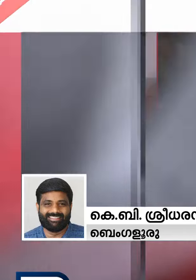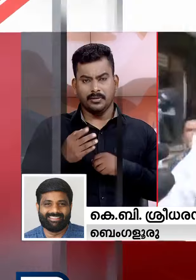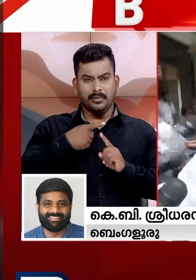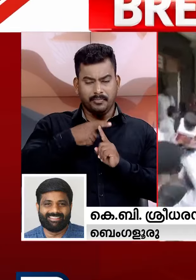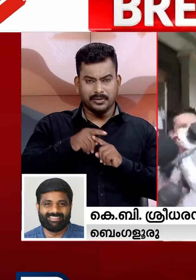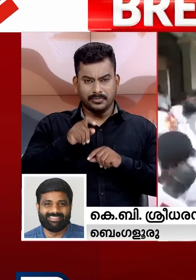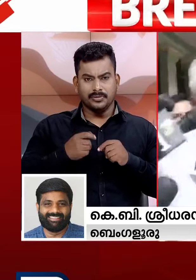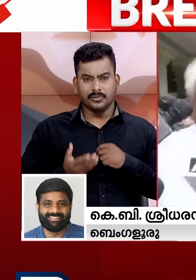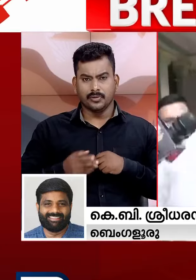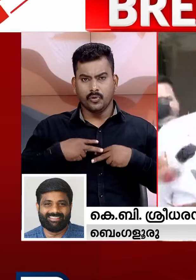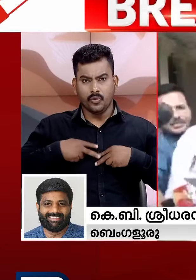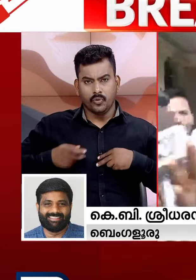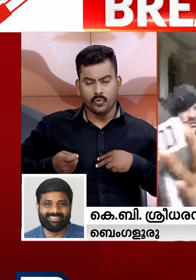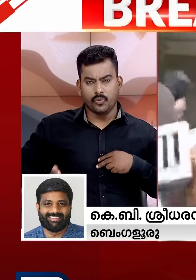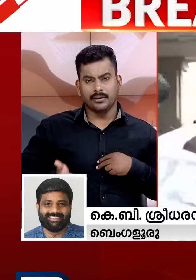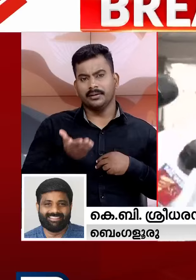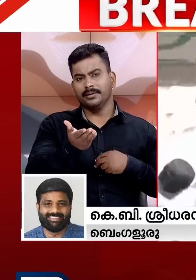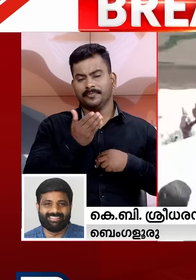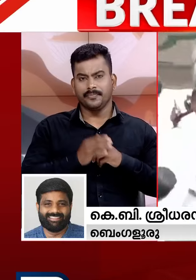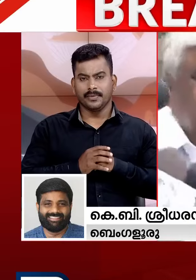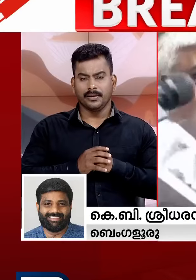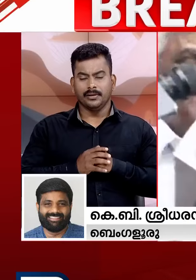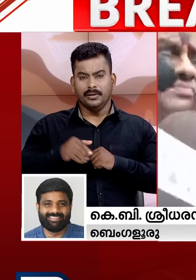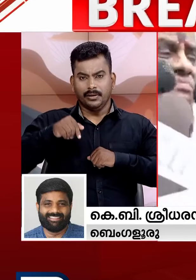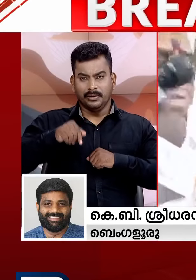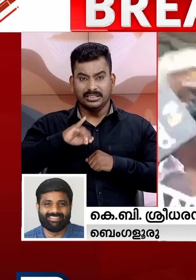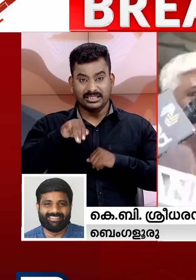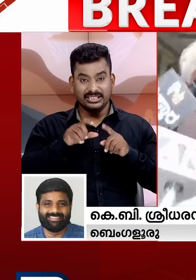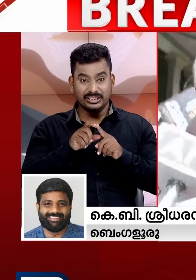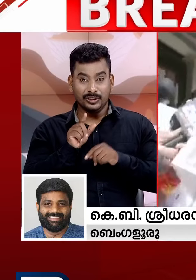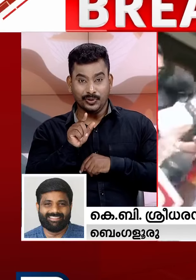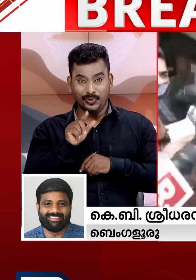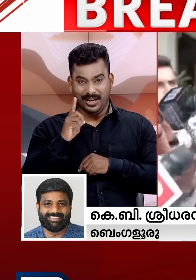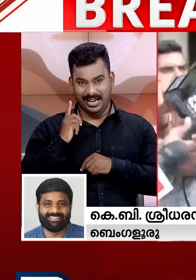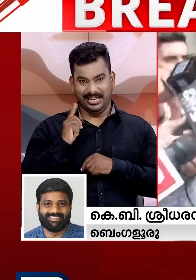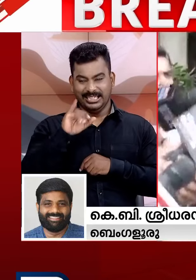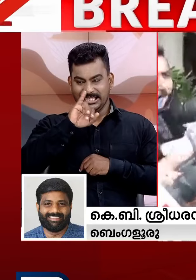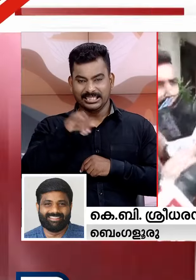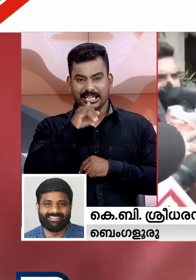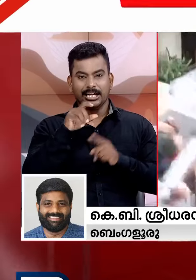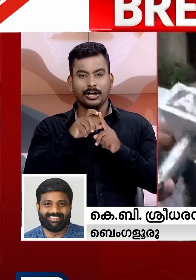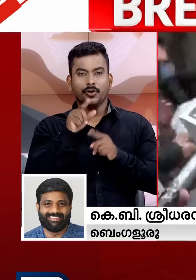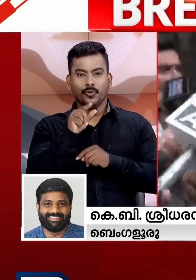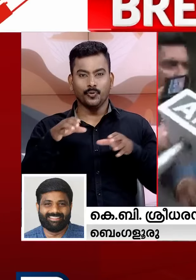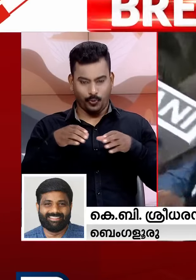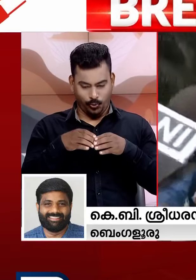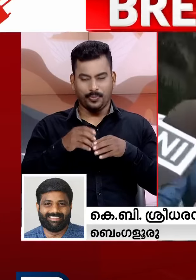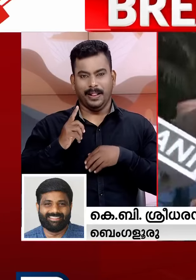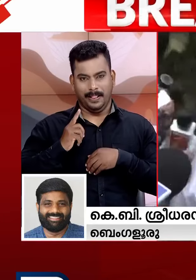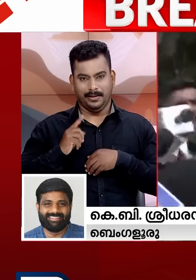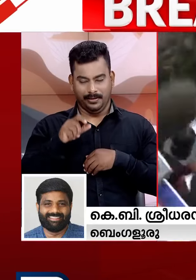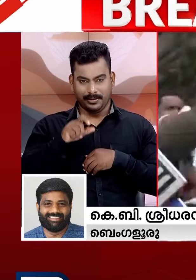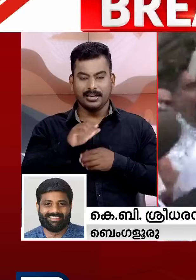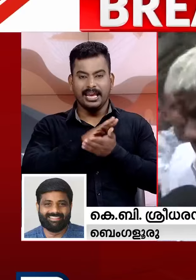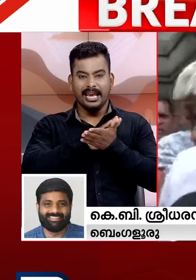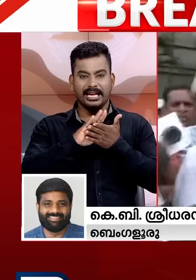ഹൈക്കോടതിയെ സമീപിച്ചത്. ഈ കേസ് കഴിഞ്ഞ ഓഗസ്റ്റ് 1-ാം തീയതി തന്നെ വാദം കേട്ടിരുന്നു. അതിനുശേഷം ഇന്ന് ജസ്റ്റിസ്